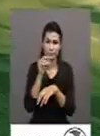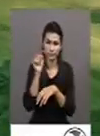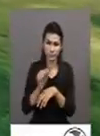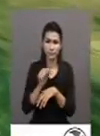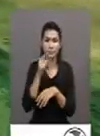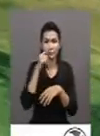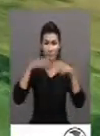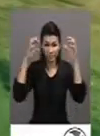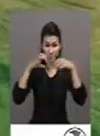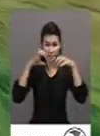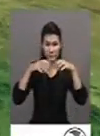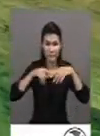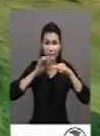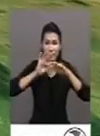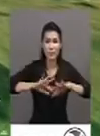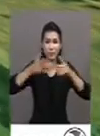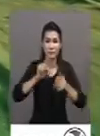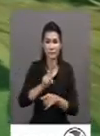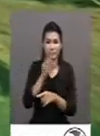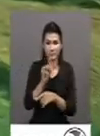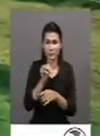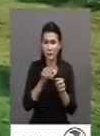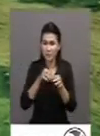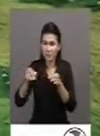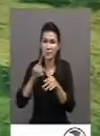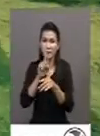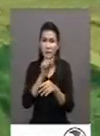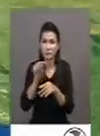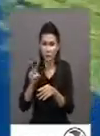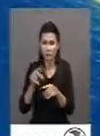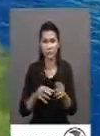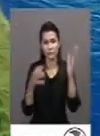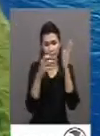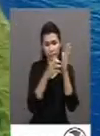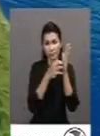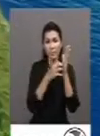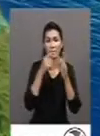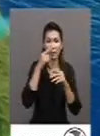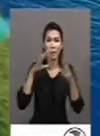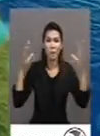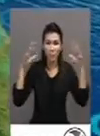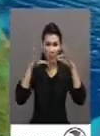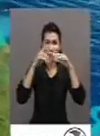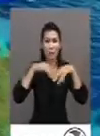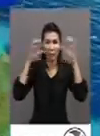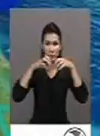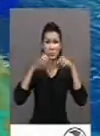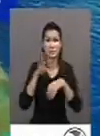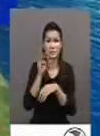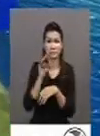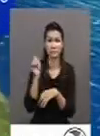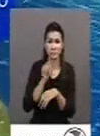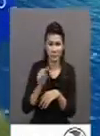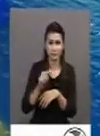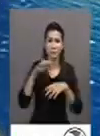ลื่นสูงประมาณ1เมตรครับห่างฝั่งไปคลื่นสูง 1-2 เมตรภาคกลางมีเมฆเป็นส่วนมากกับมีฝนฟ้าคะนองร้อยละ40ของพื้นที่และมีฝ